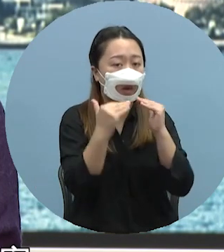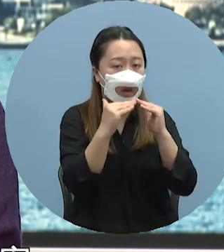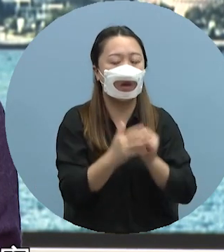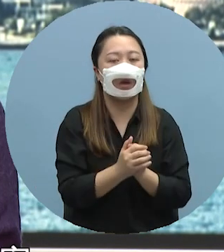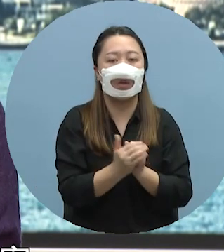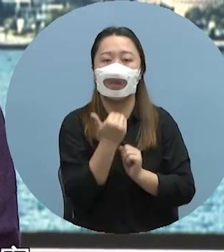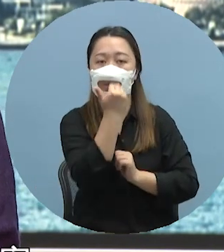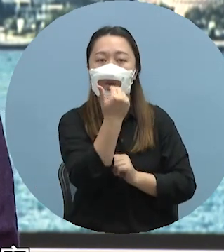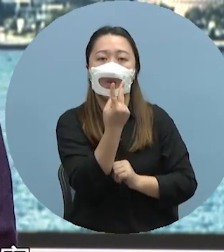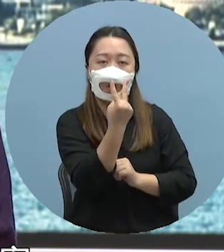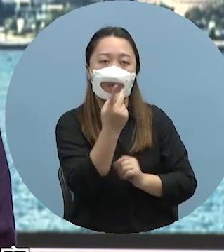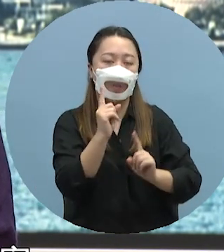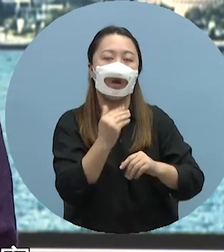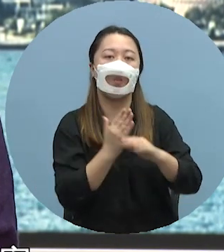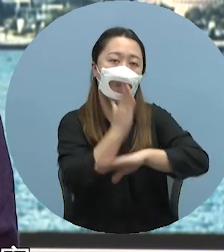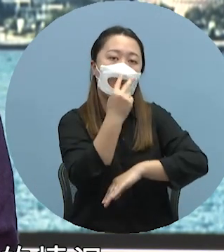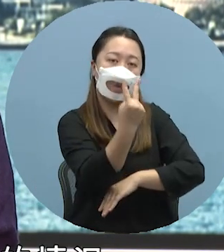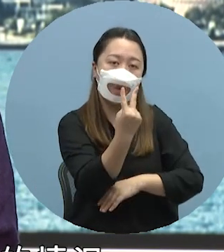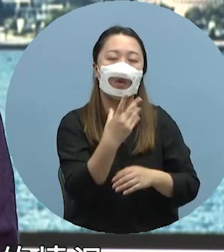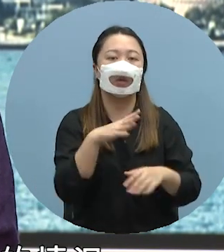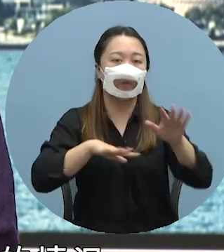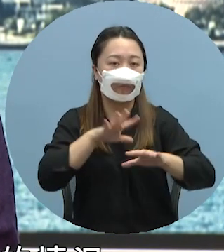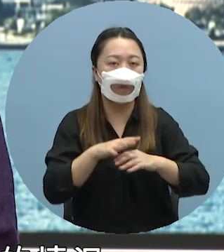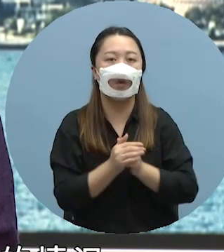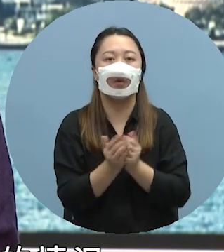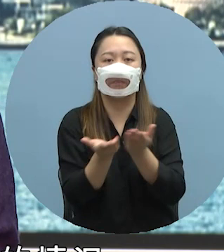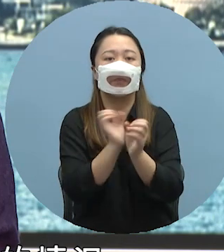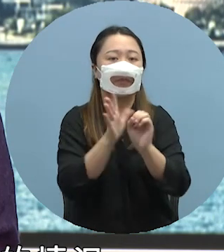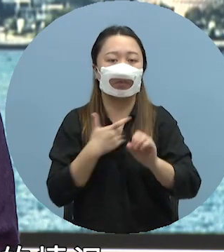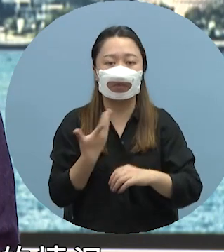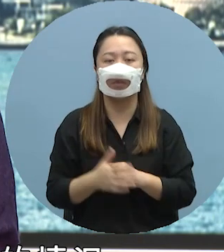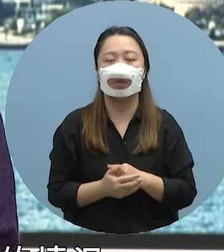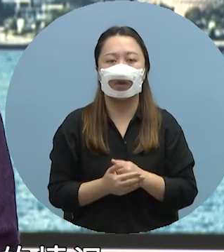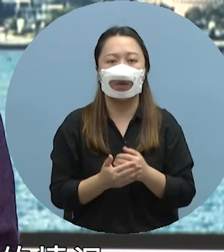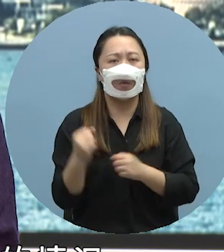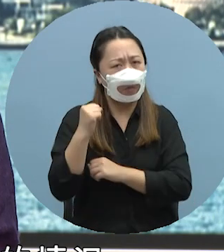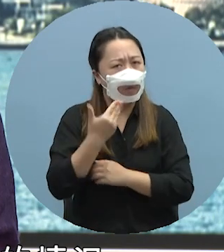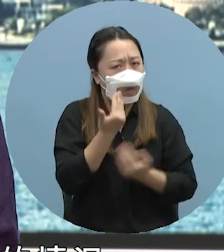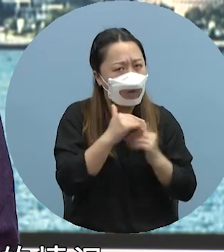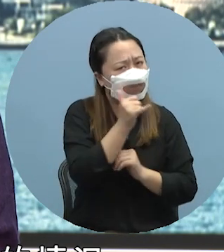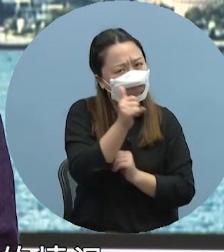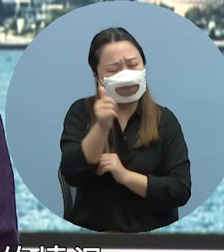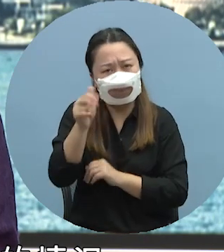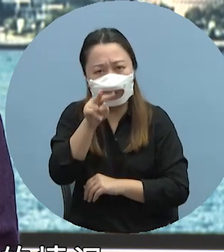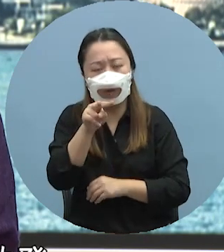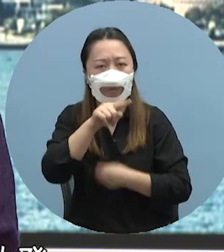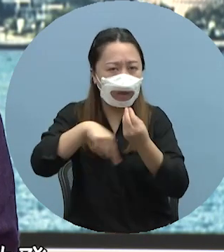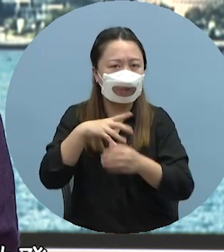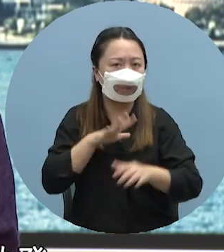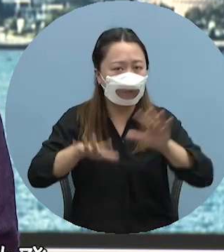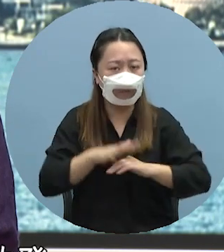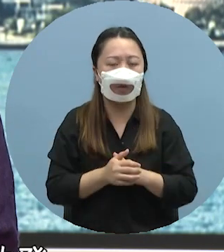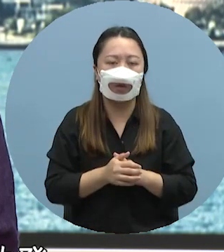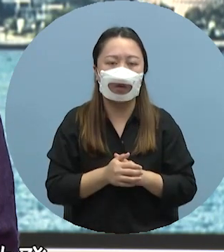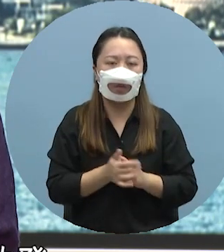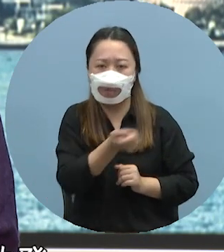有2宗或者多過2宗的個案，我們都每一個學校都盡量去看一看的情況，發現